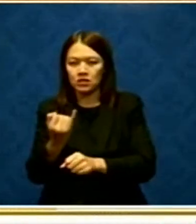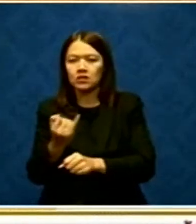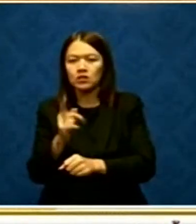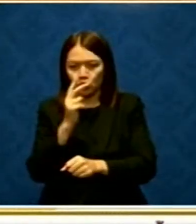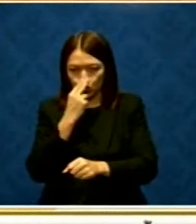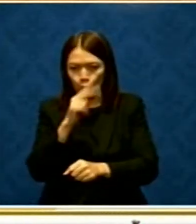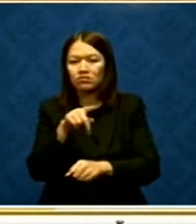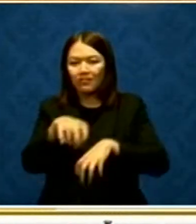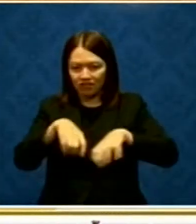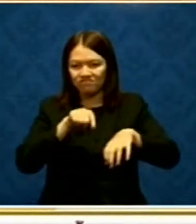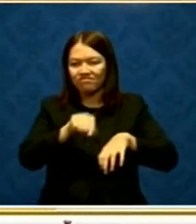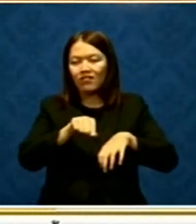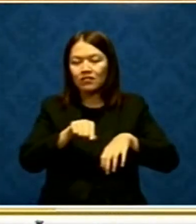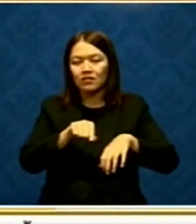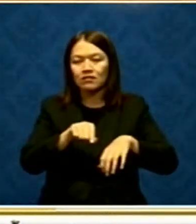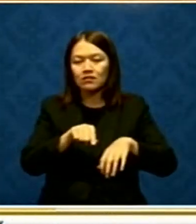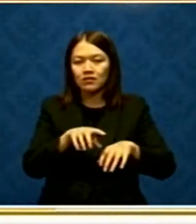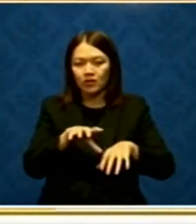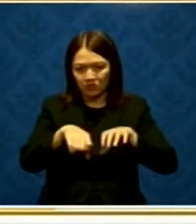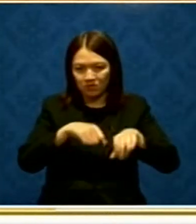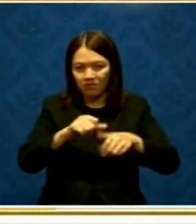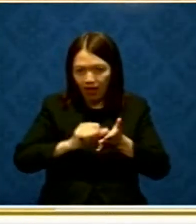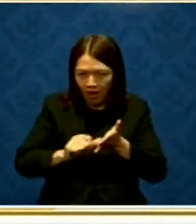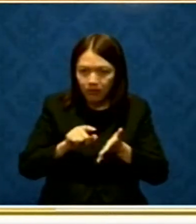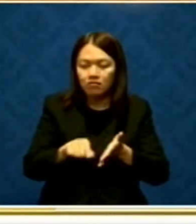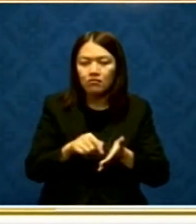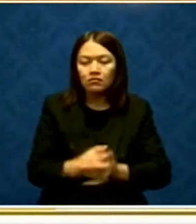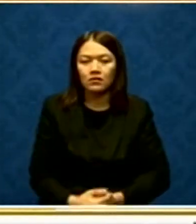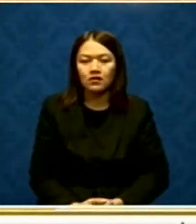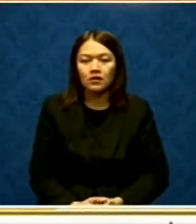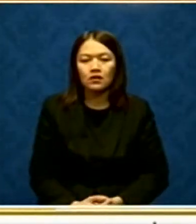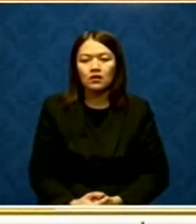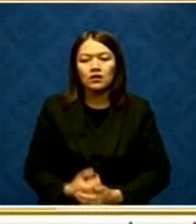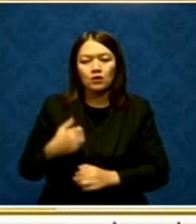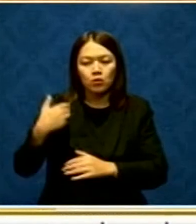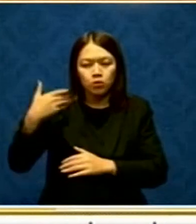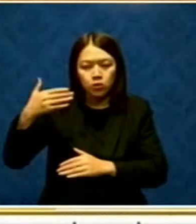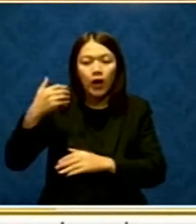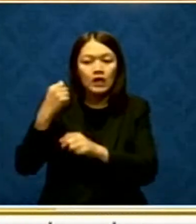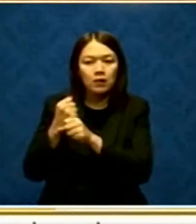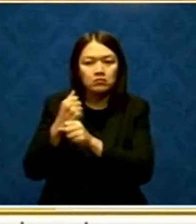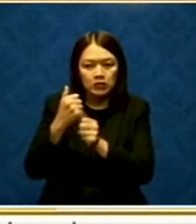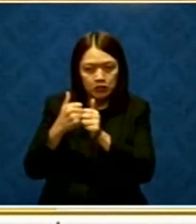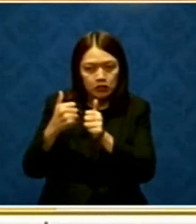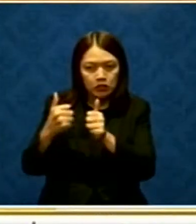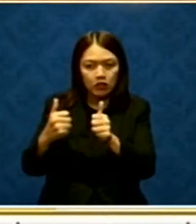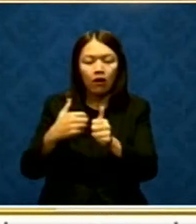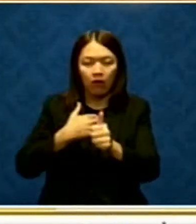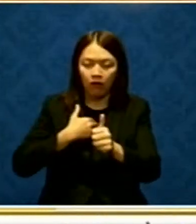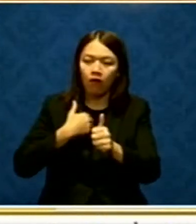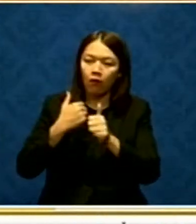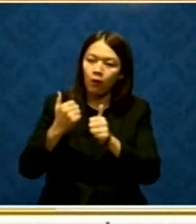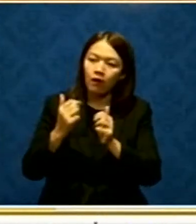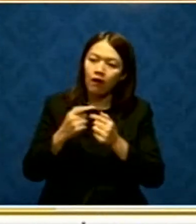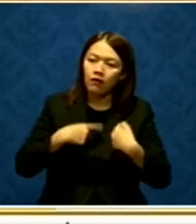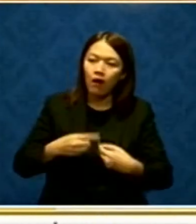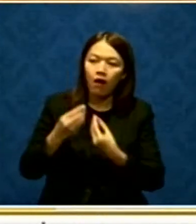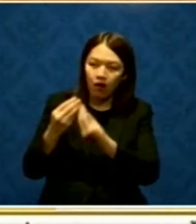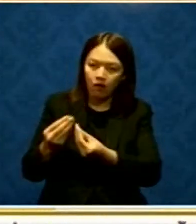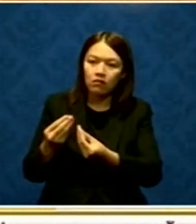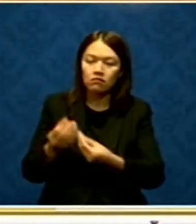การถ้าพบว่าสิ่งใดที่เขาทำมาในสิ่งที่เราต้องการแล้วก็เพียงแต่ให้กำลังใ